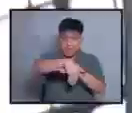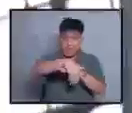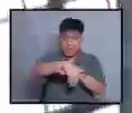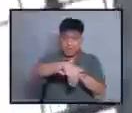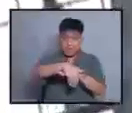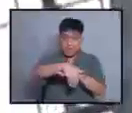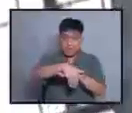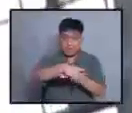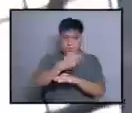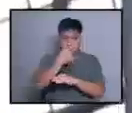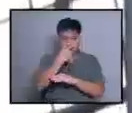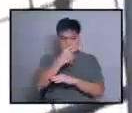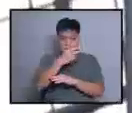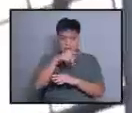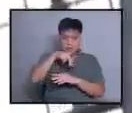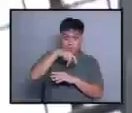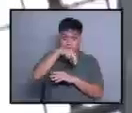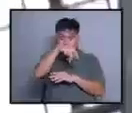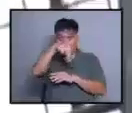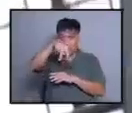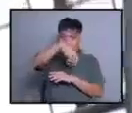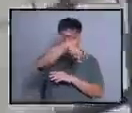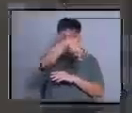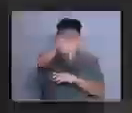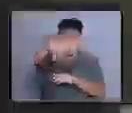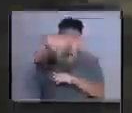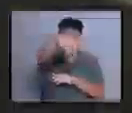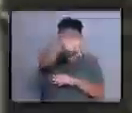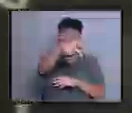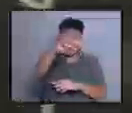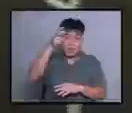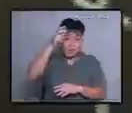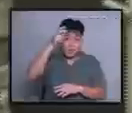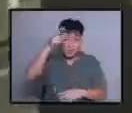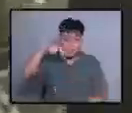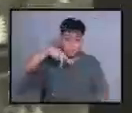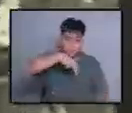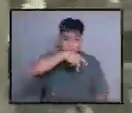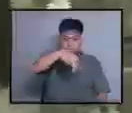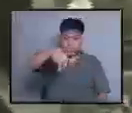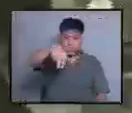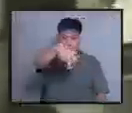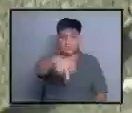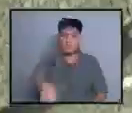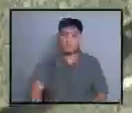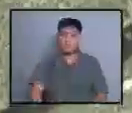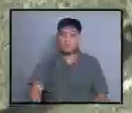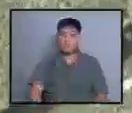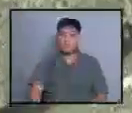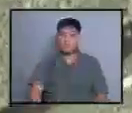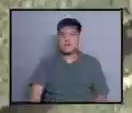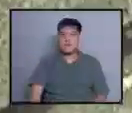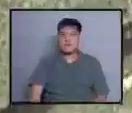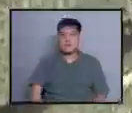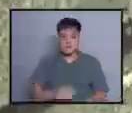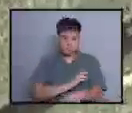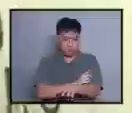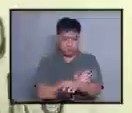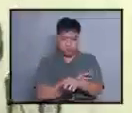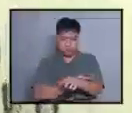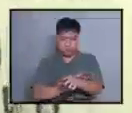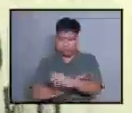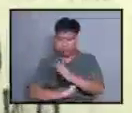na naglalakad-lakad pa raw itong demonyo. Pero wag na magtakutan, mas nangakilabot pa nga talaga ang